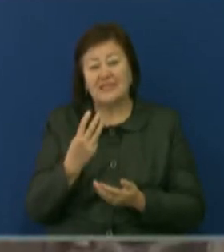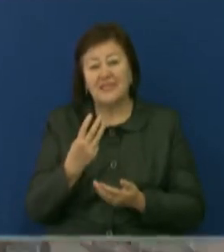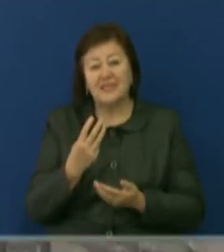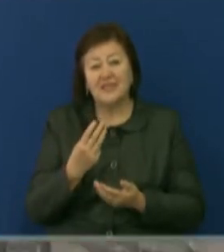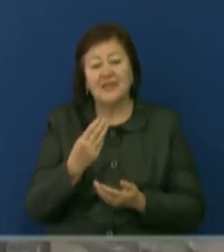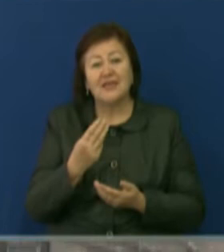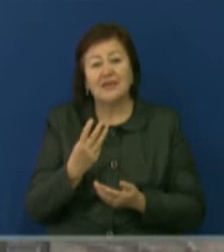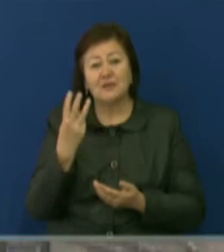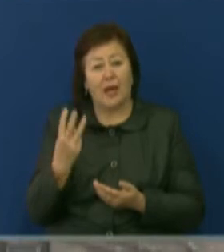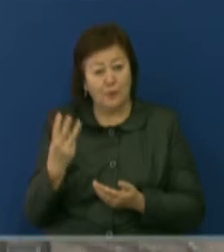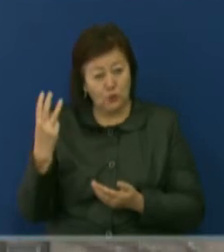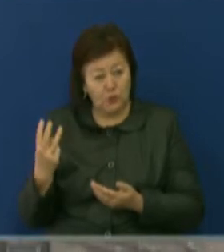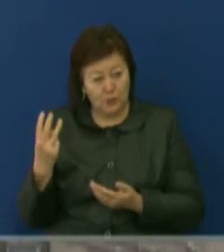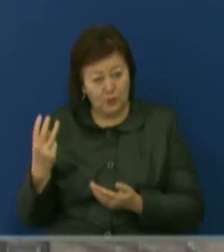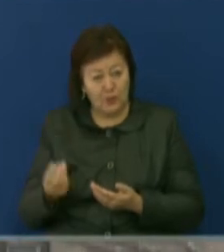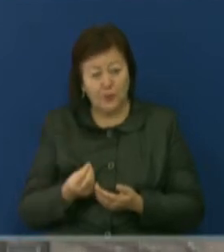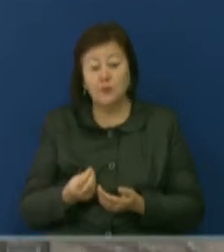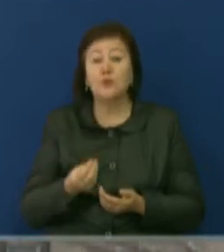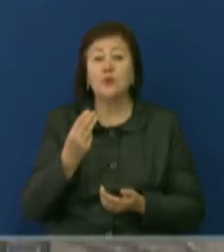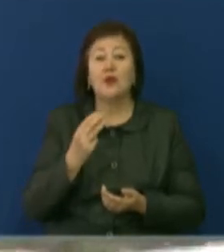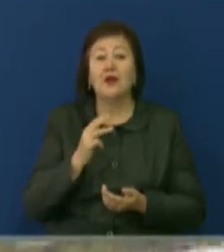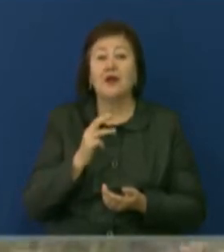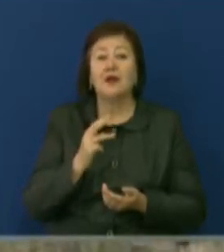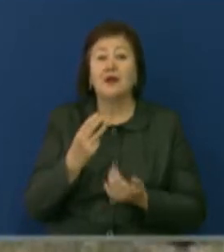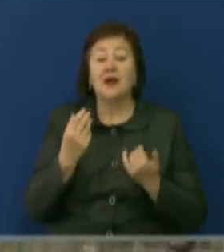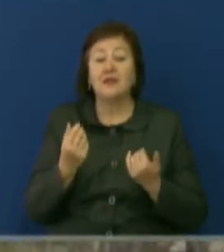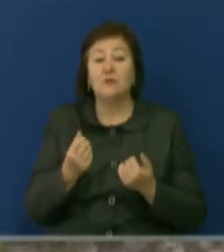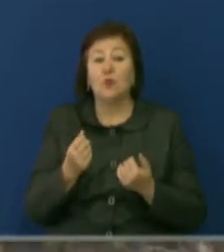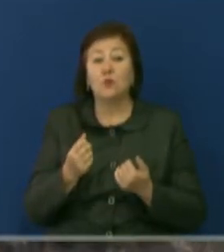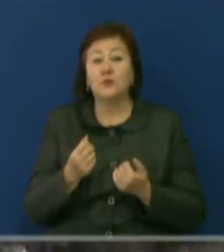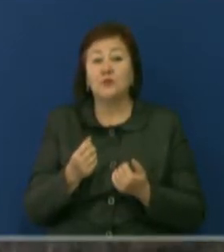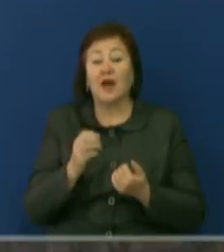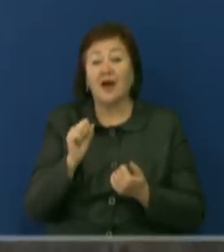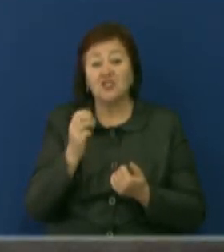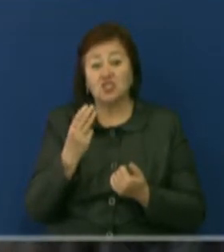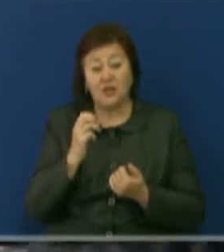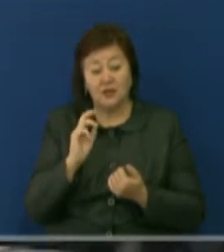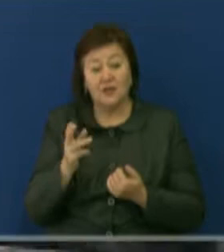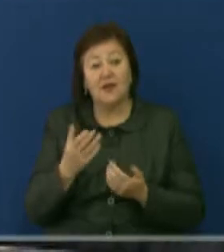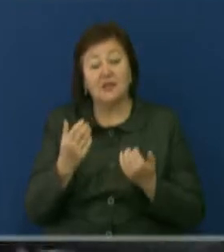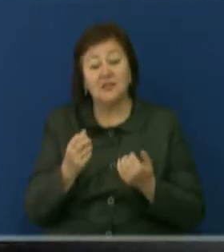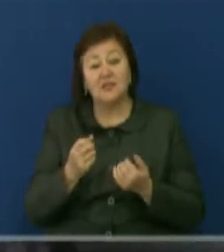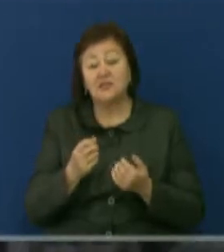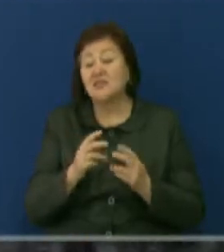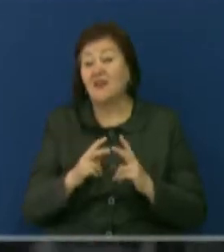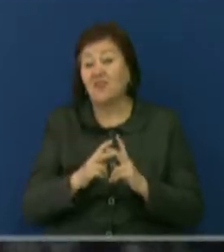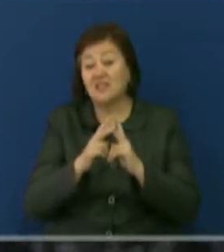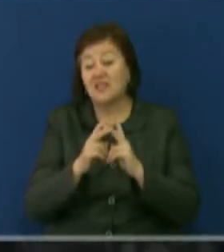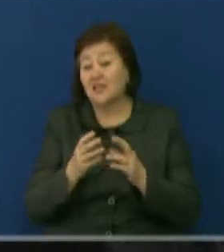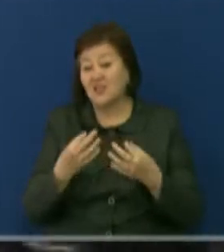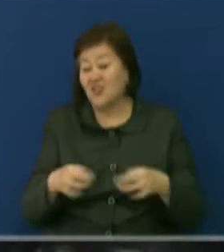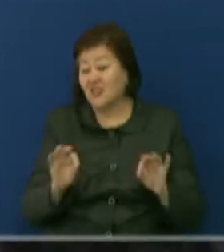3w.ashiq.kz сайтындағы QR-код арқылы статусты алдын ала тексеріп алуды ұсынады. Себебі жолаушыға вокзалға кіруге рұқсат